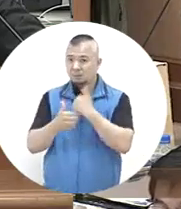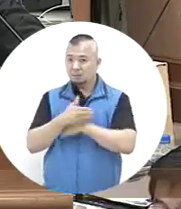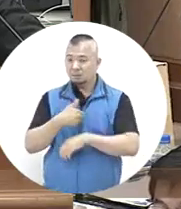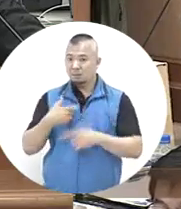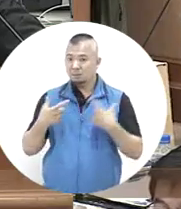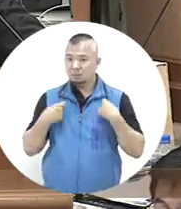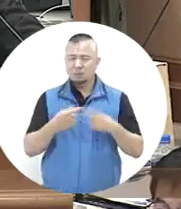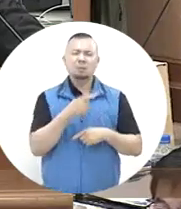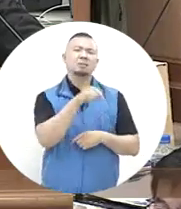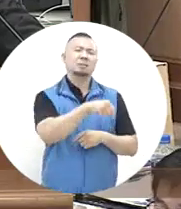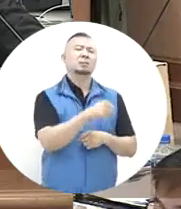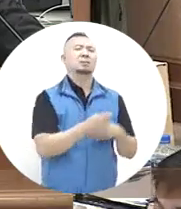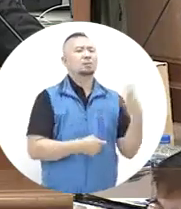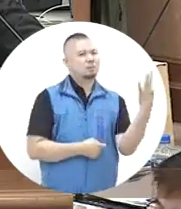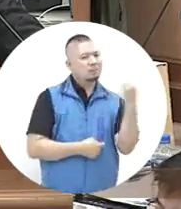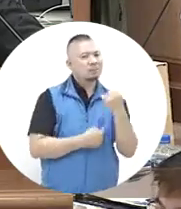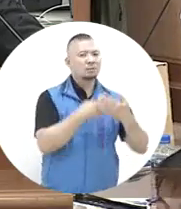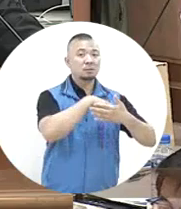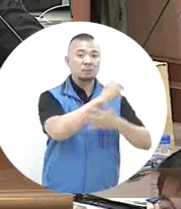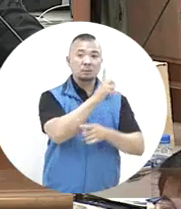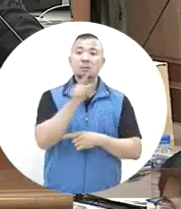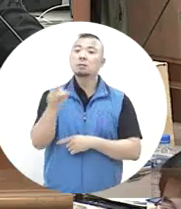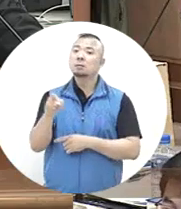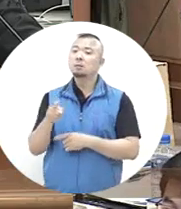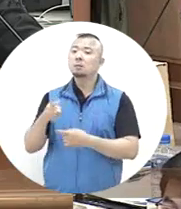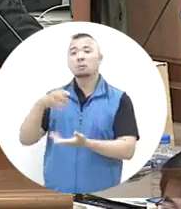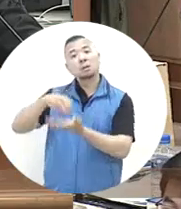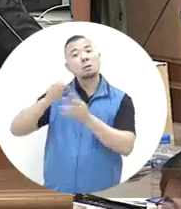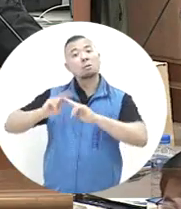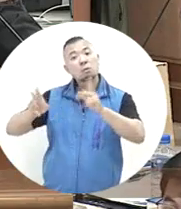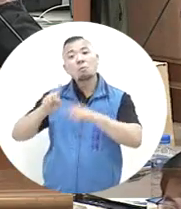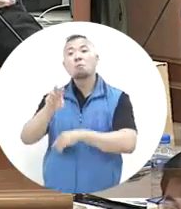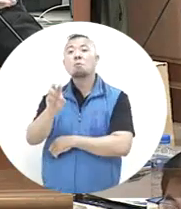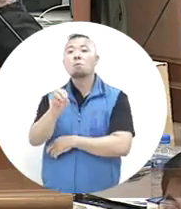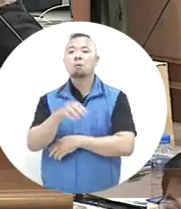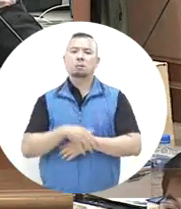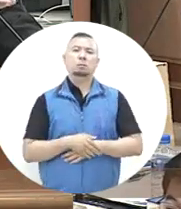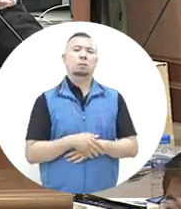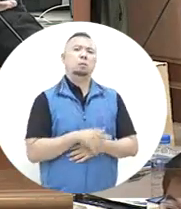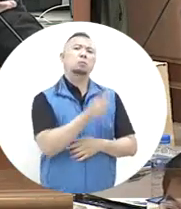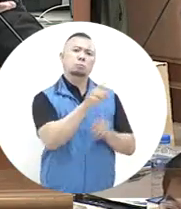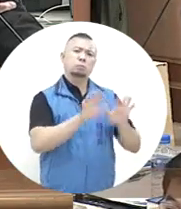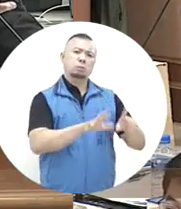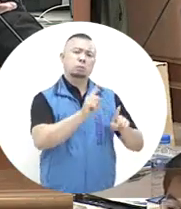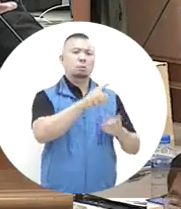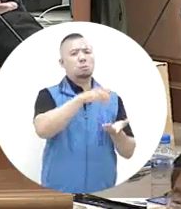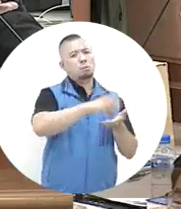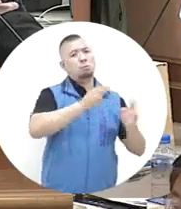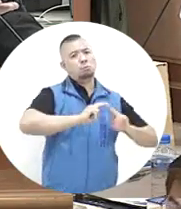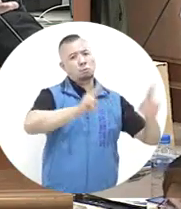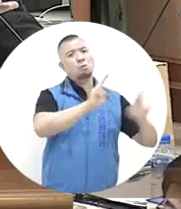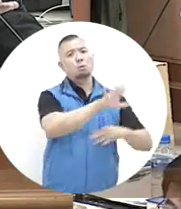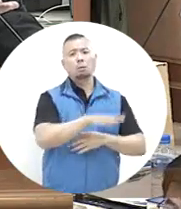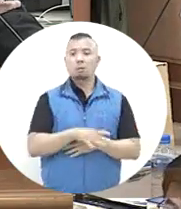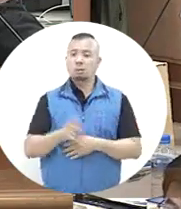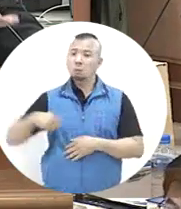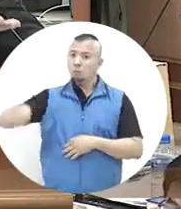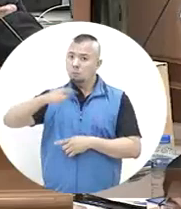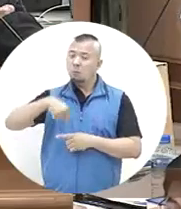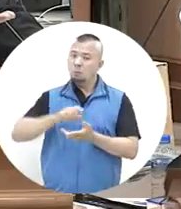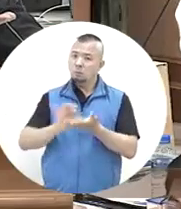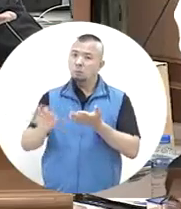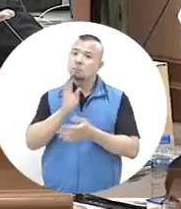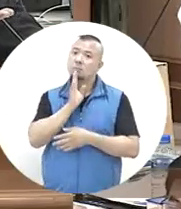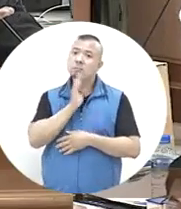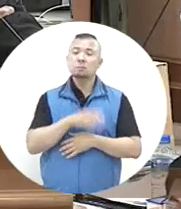之一嘛？ 你的能源政策里面有没有核电？ 目前你们现在在用核电啊。 我们在用啊，但我现在是问市